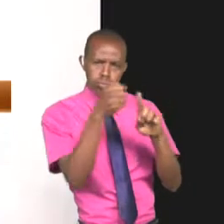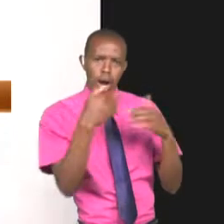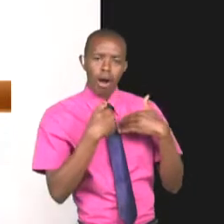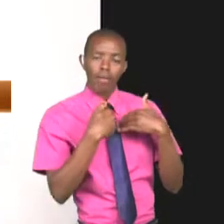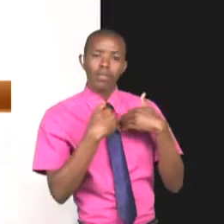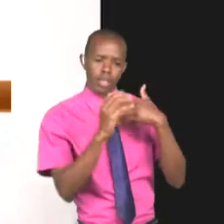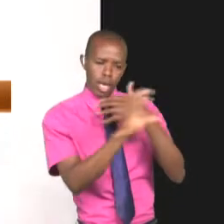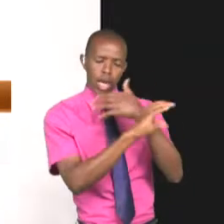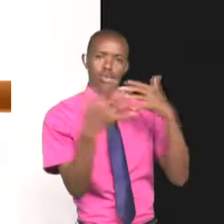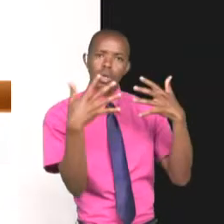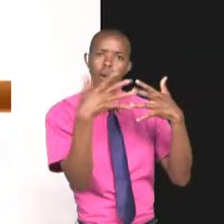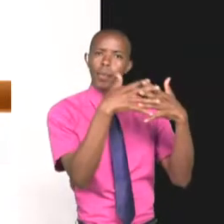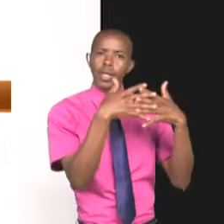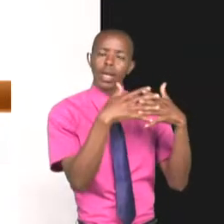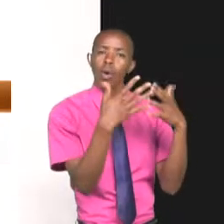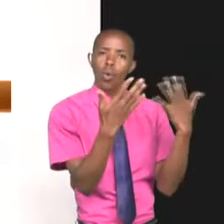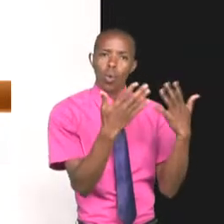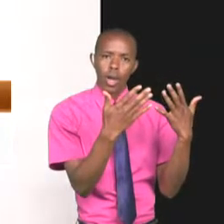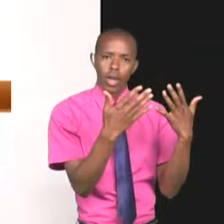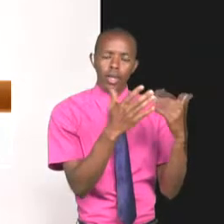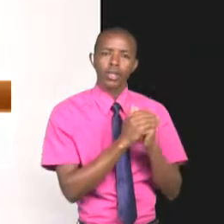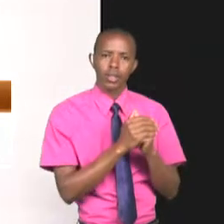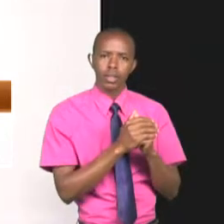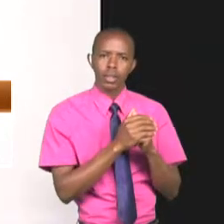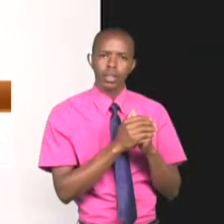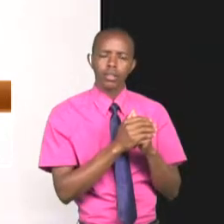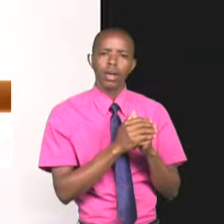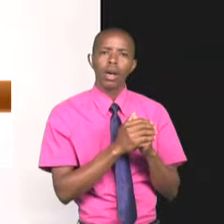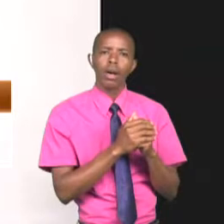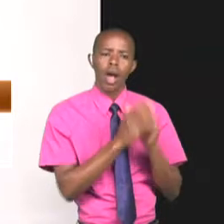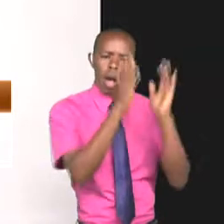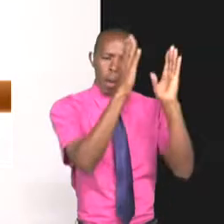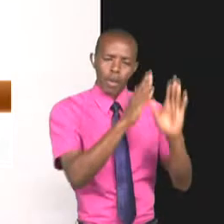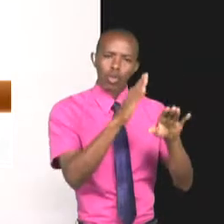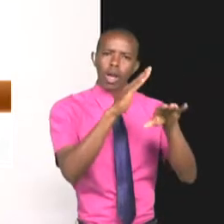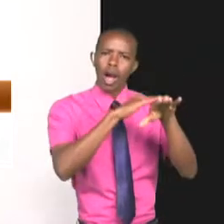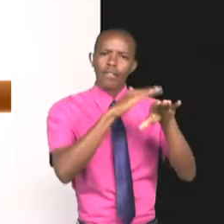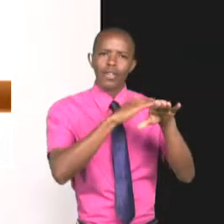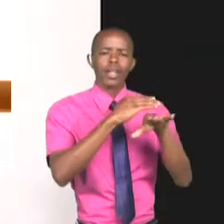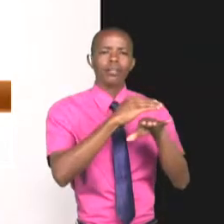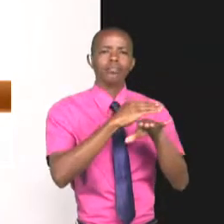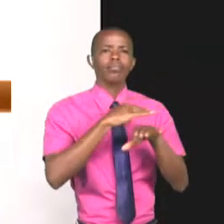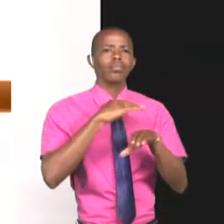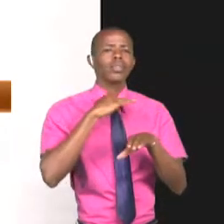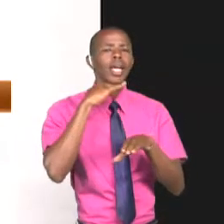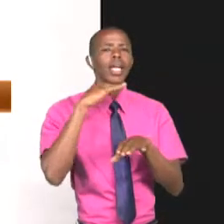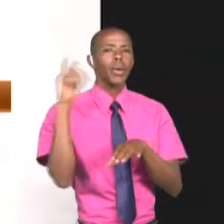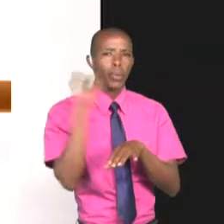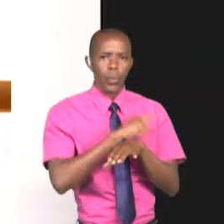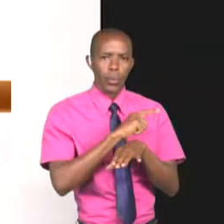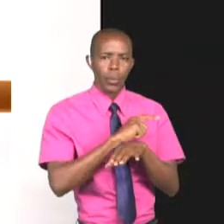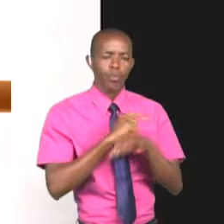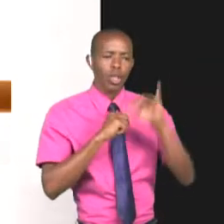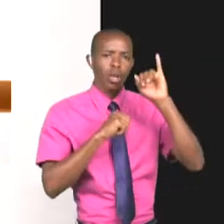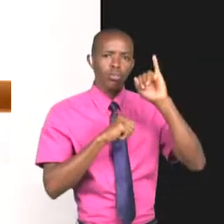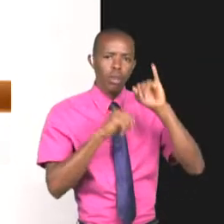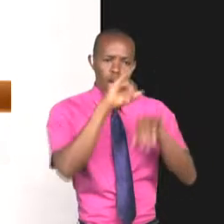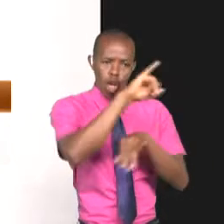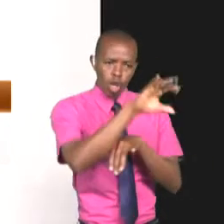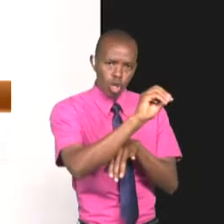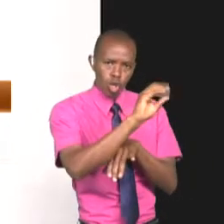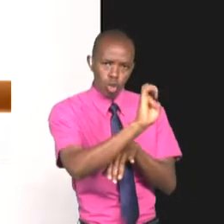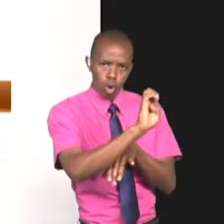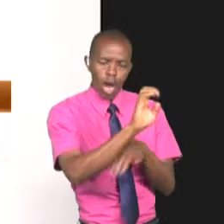Marekani ambapo George Floyd kuweza kuuawa. Kwa hivyo wanasiasa kama Joe Biden pamoja na wanasiasa wengine hapa wa